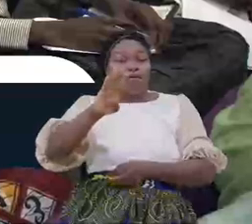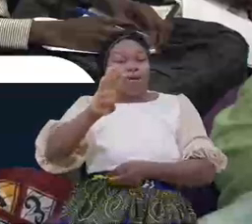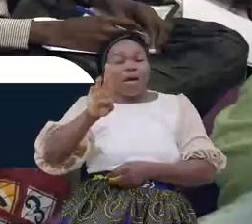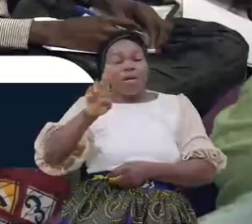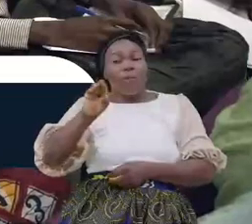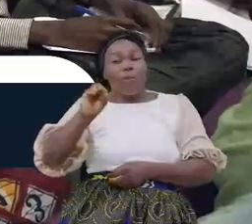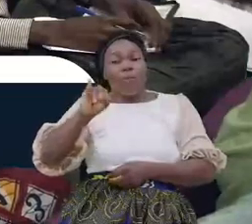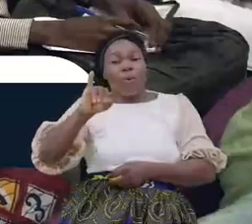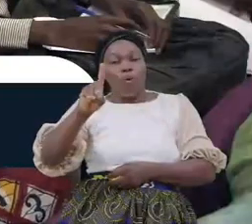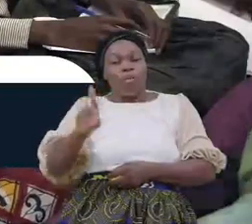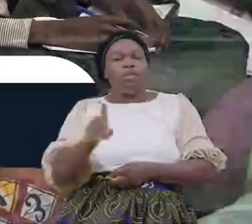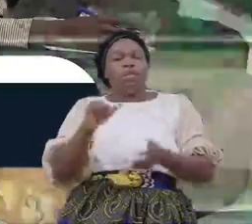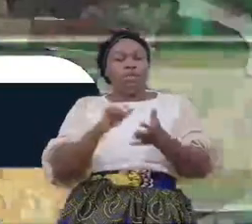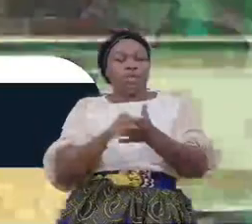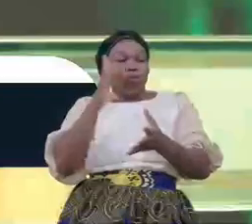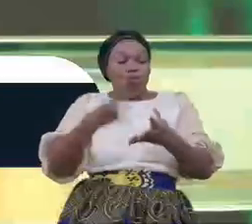va se fondre. Et